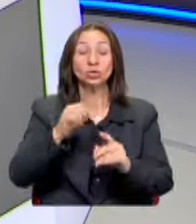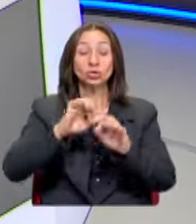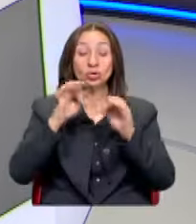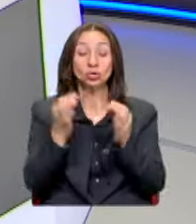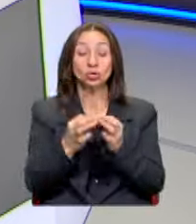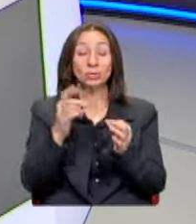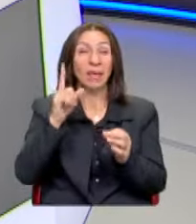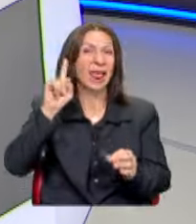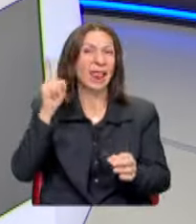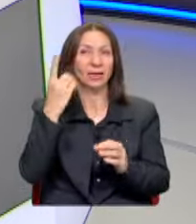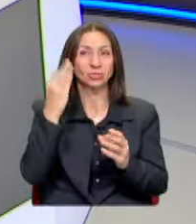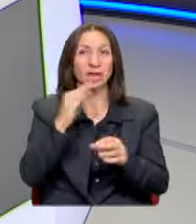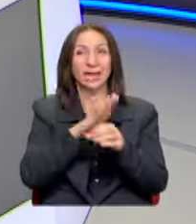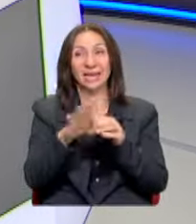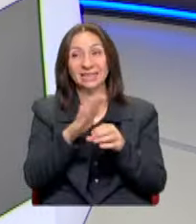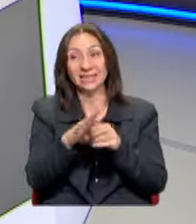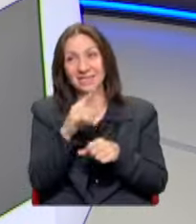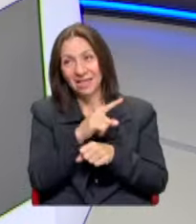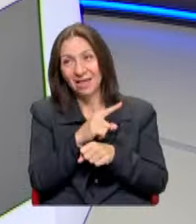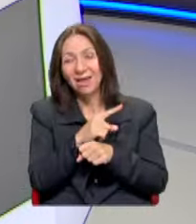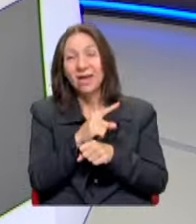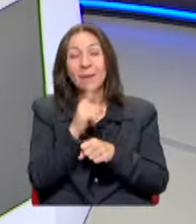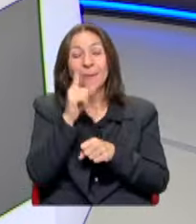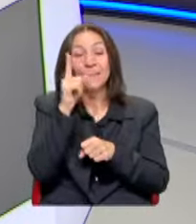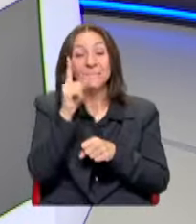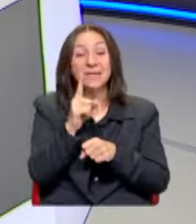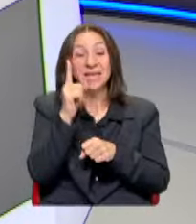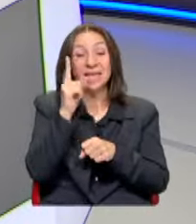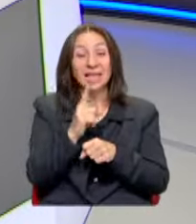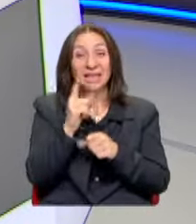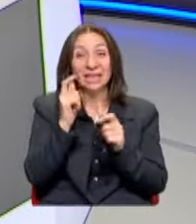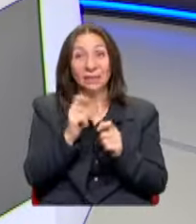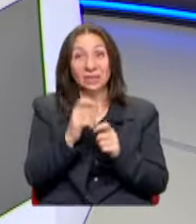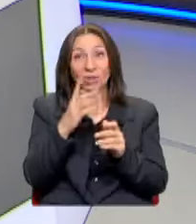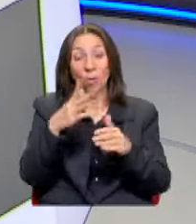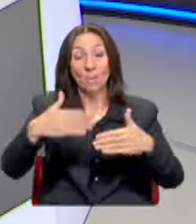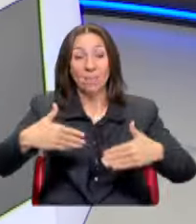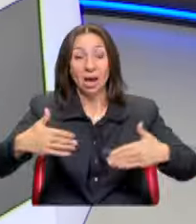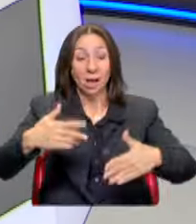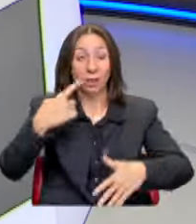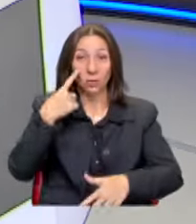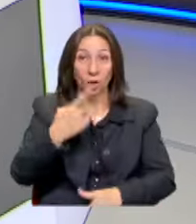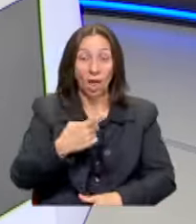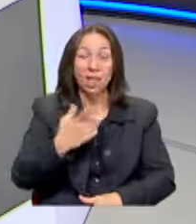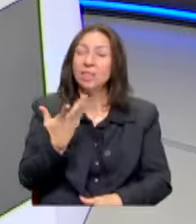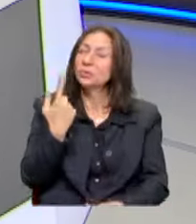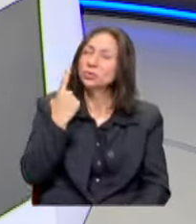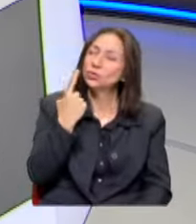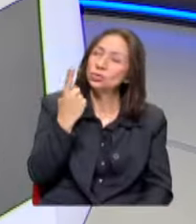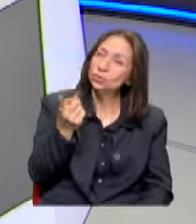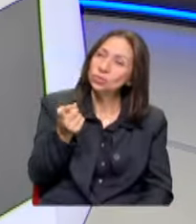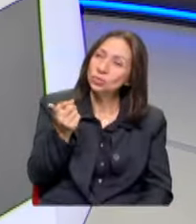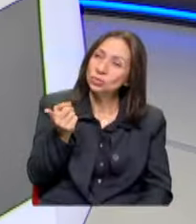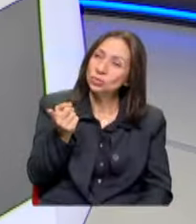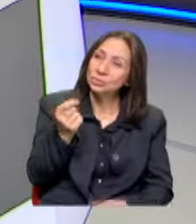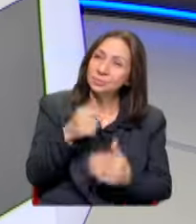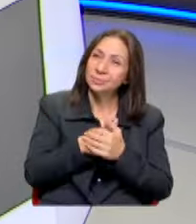imza atılacak Kayseri'de aslında bir ilke imza atıldı o mangal partisinde Ne dersiniz Evet